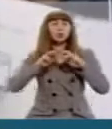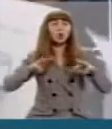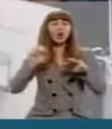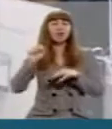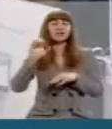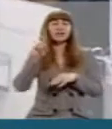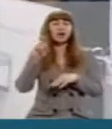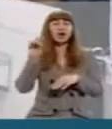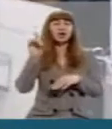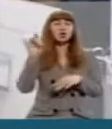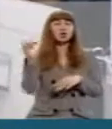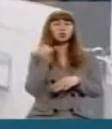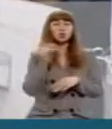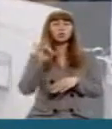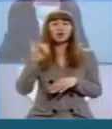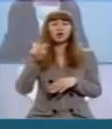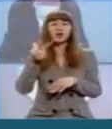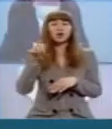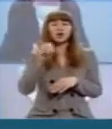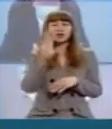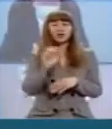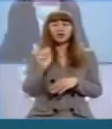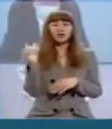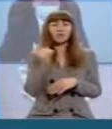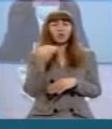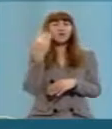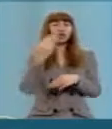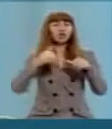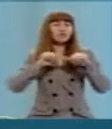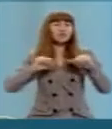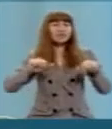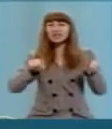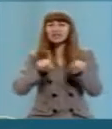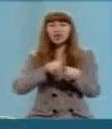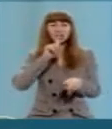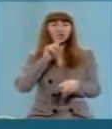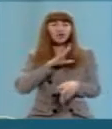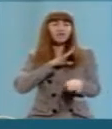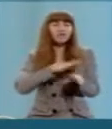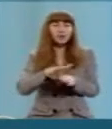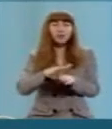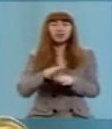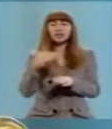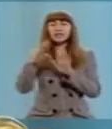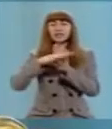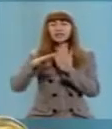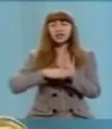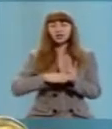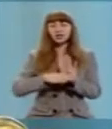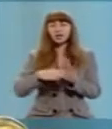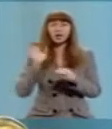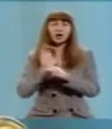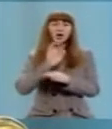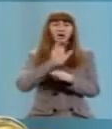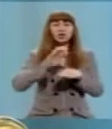міндетті толыққанды әрі тиімді атқара алмады. Мы поручаем все решения по борьбе с пандемией. Премьер-министрдің төрағалығындағы мемлекеттік